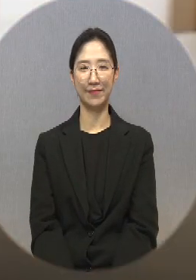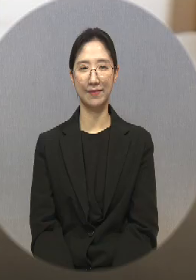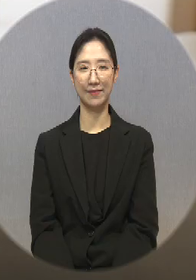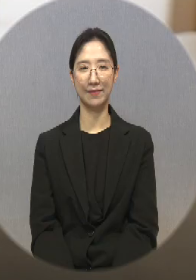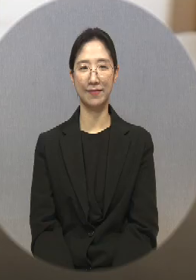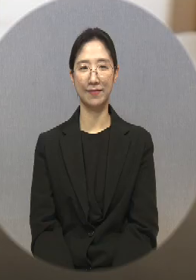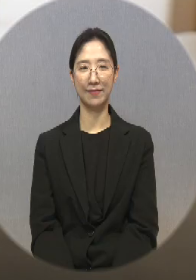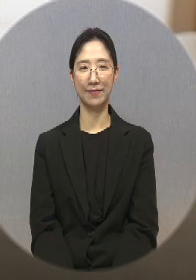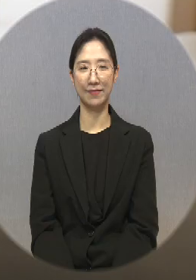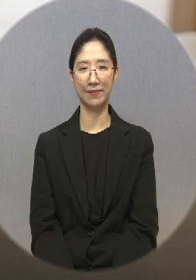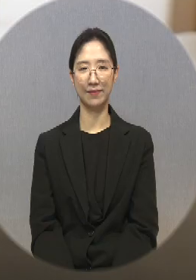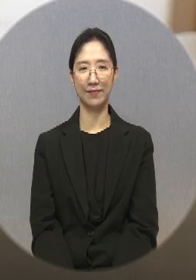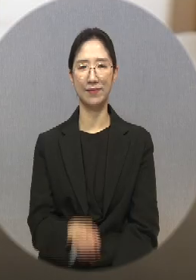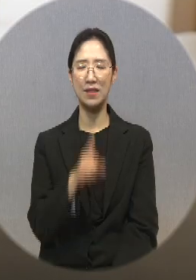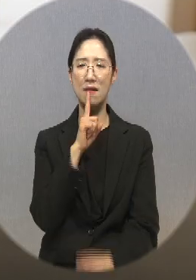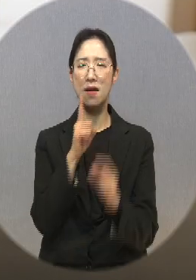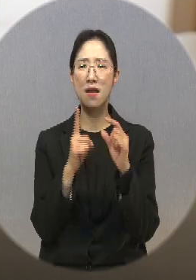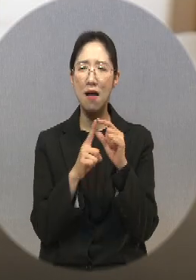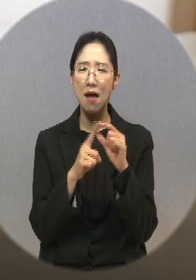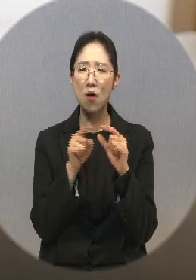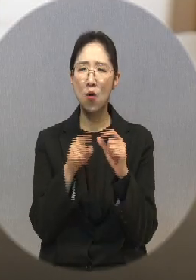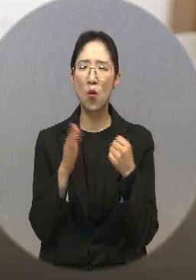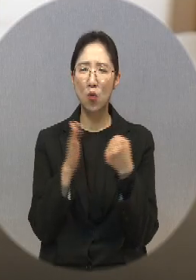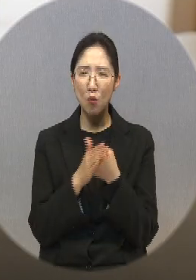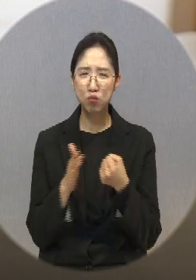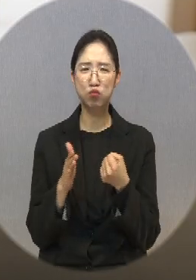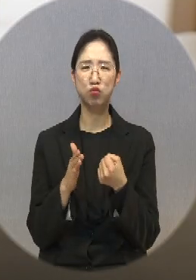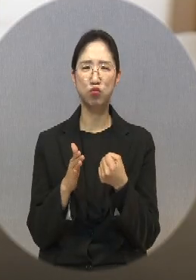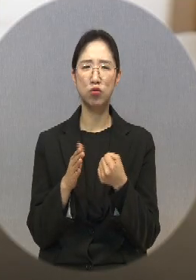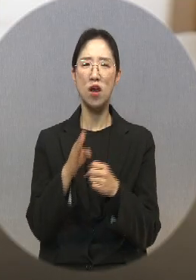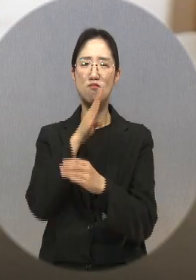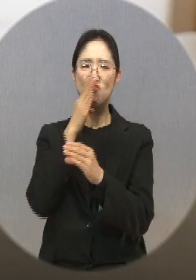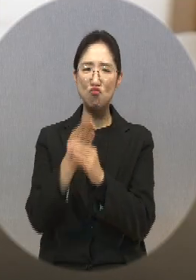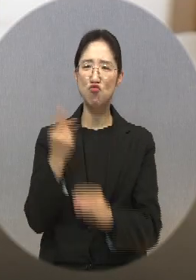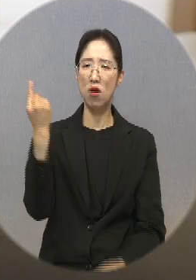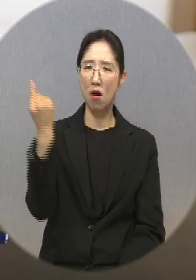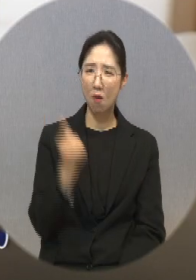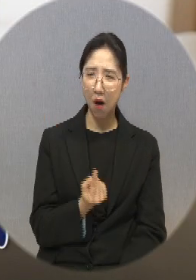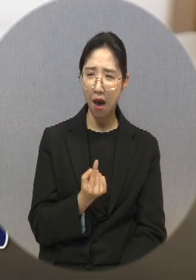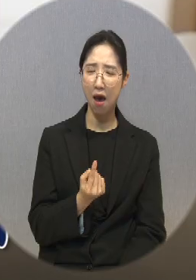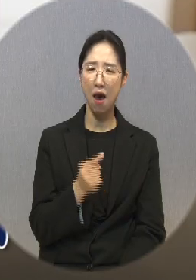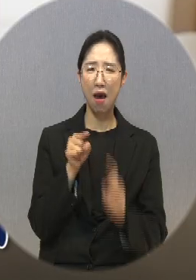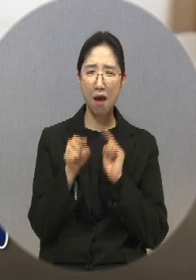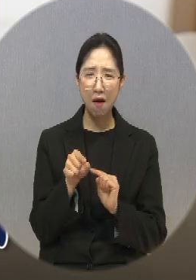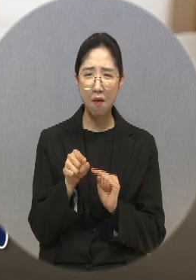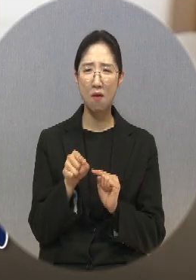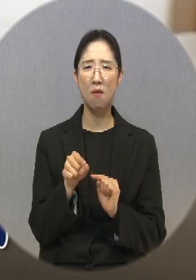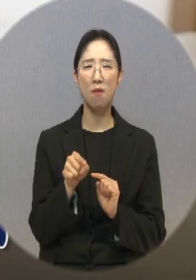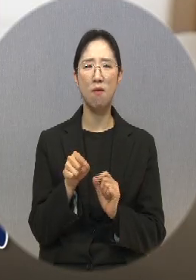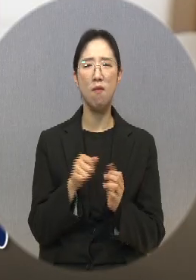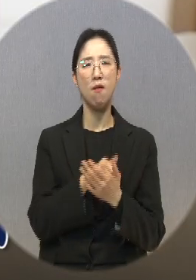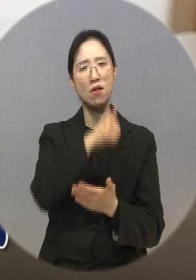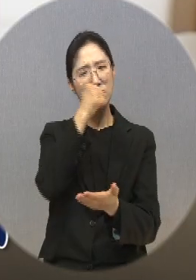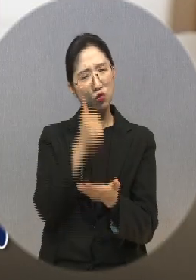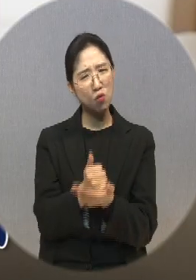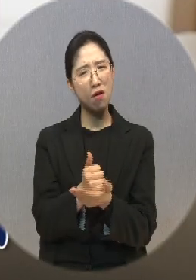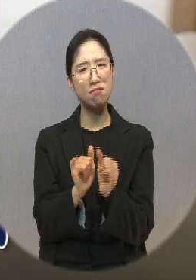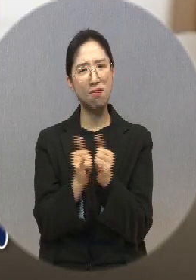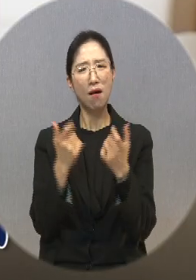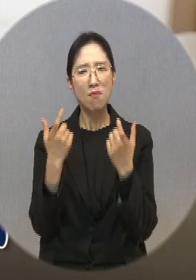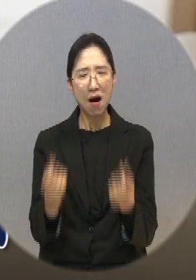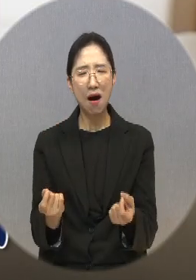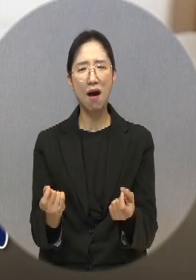해줬었어요. 그래서 그 용어로 인해서 북에서 온 것이 마치 죄인이나